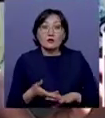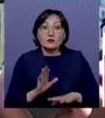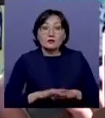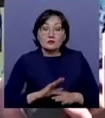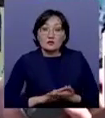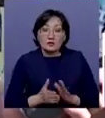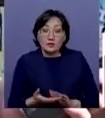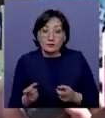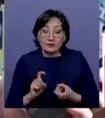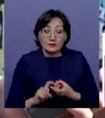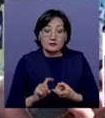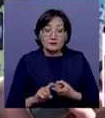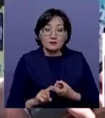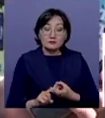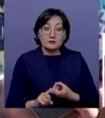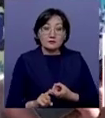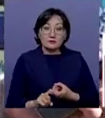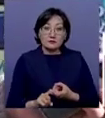жағдайға байланысты